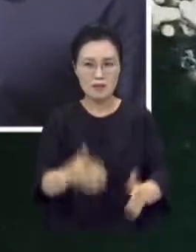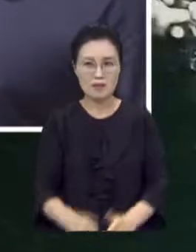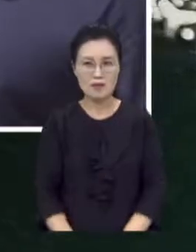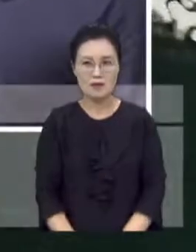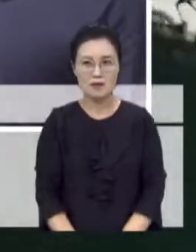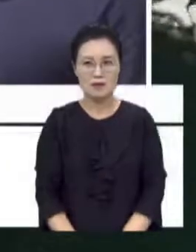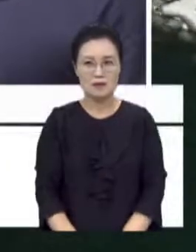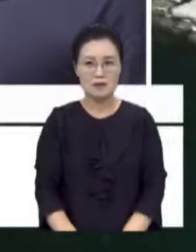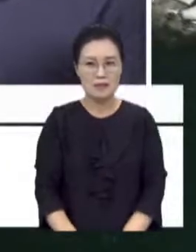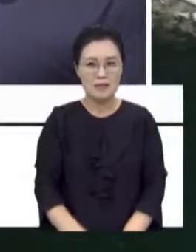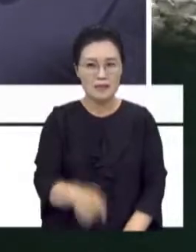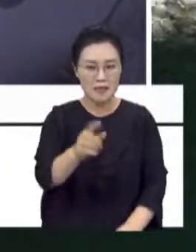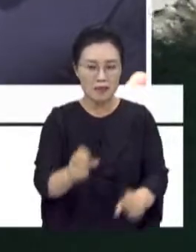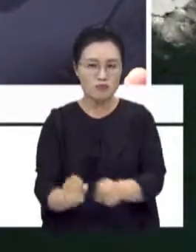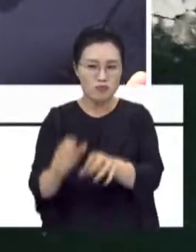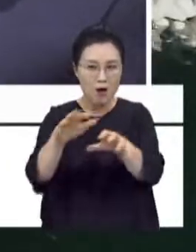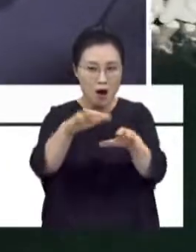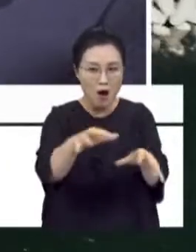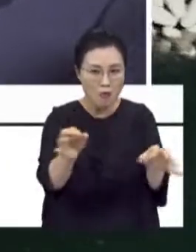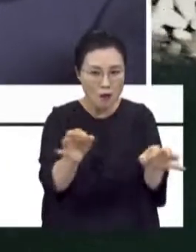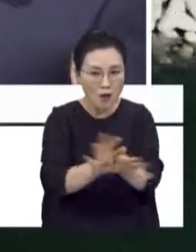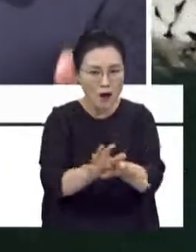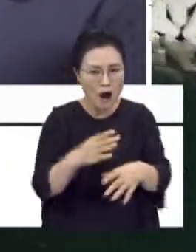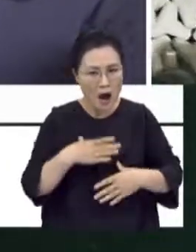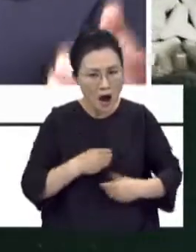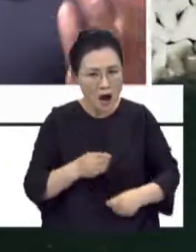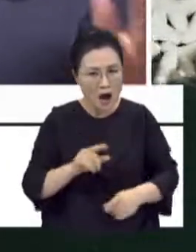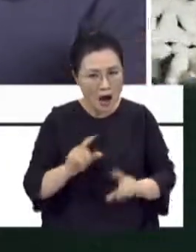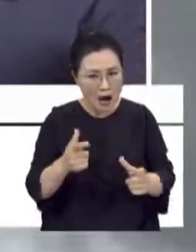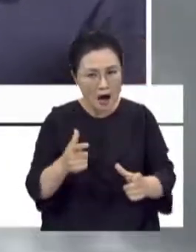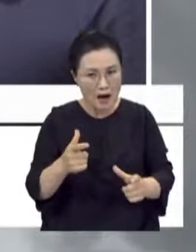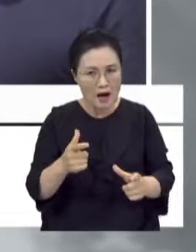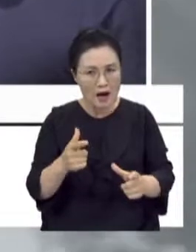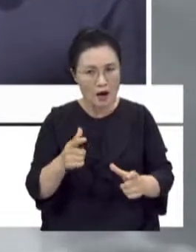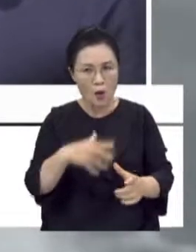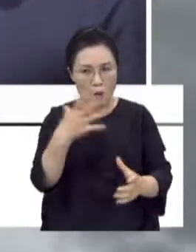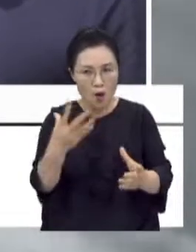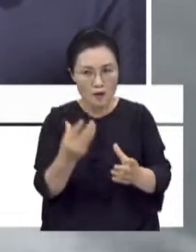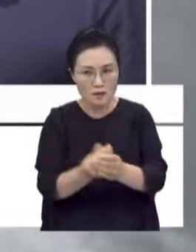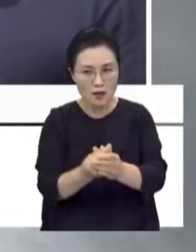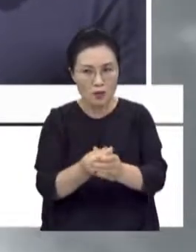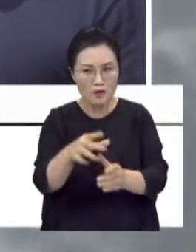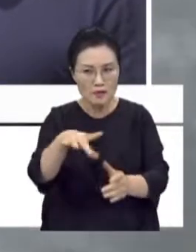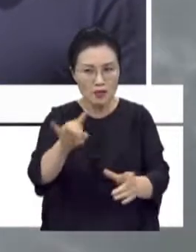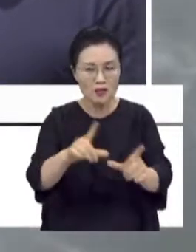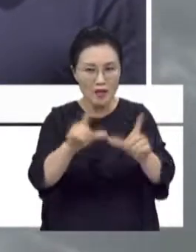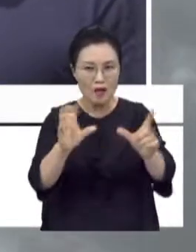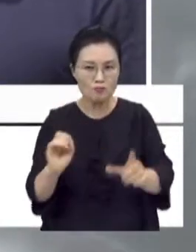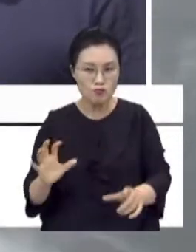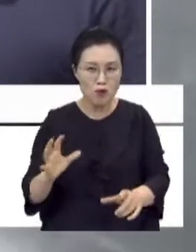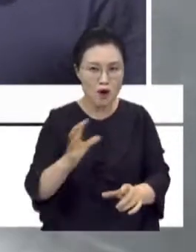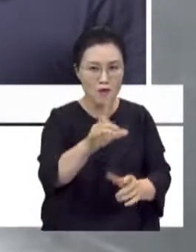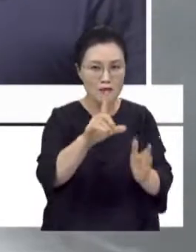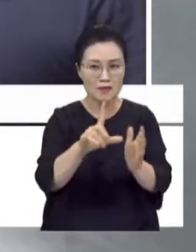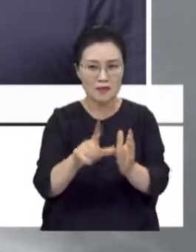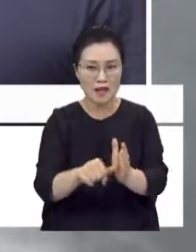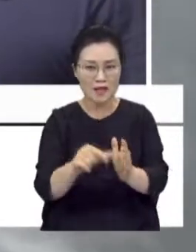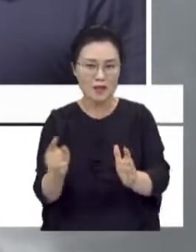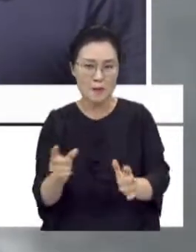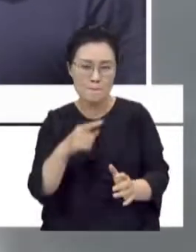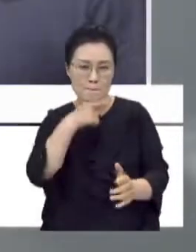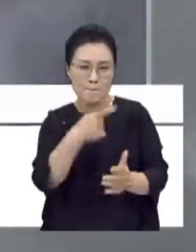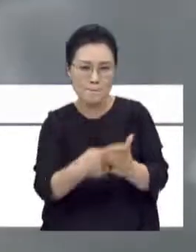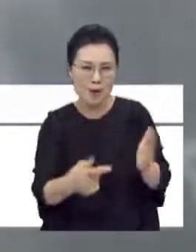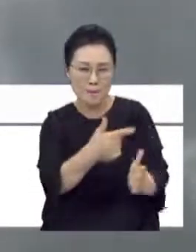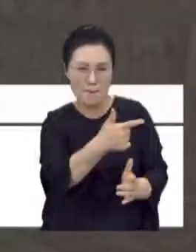파가 없어지니까 자리 앉아 나지 않느냐 라고 있는데 막상 이게 완성되고 첫해 첫 태풍이 왔을 때 이 정도의 큰 피해가